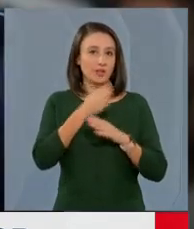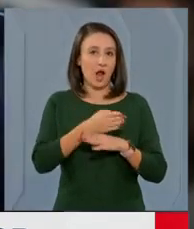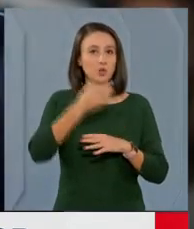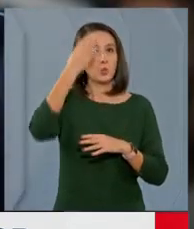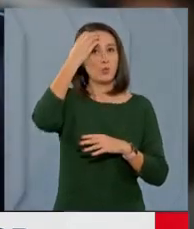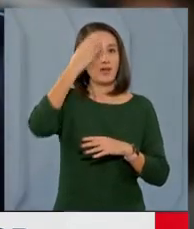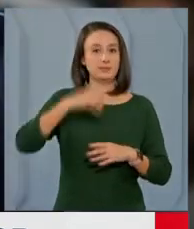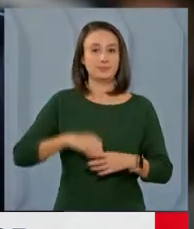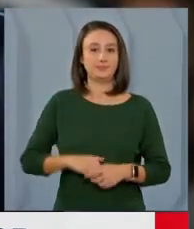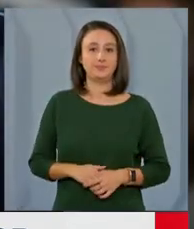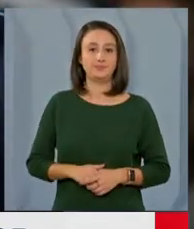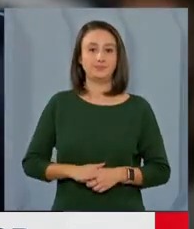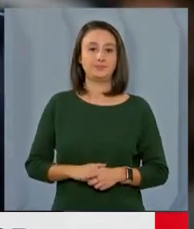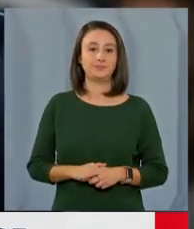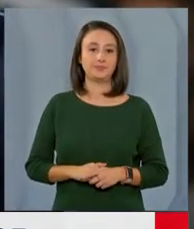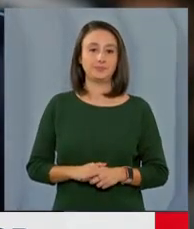guvernare.